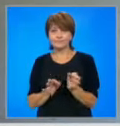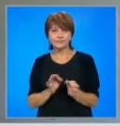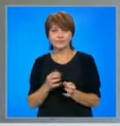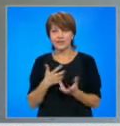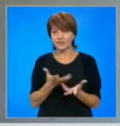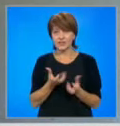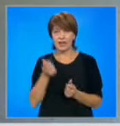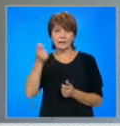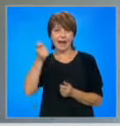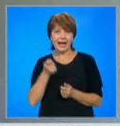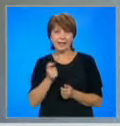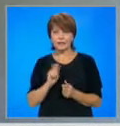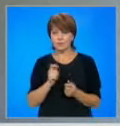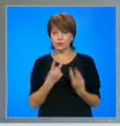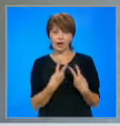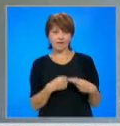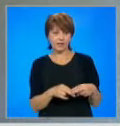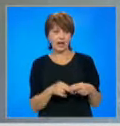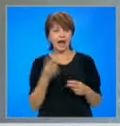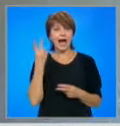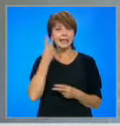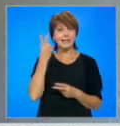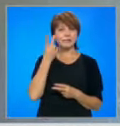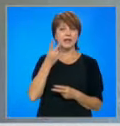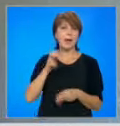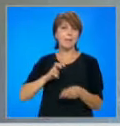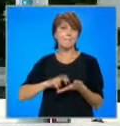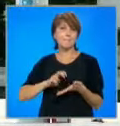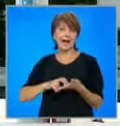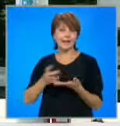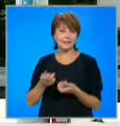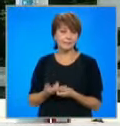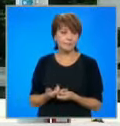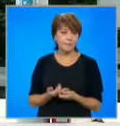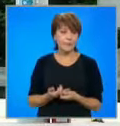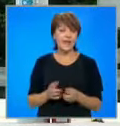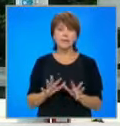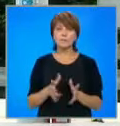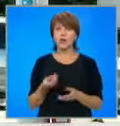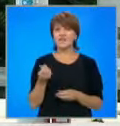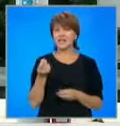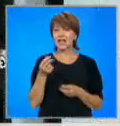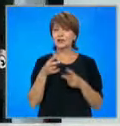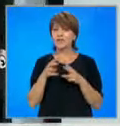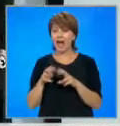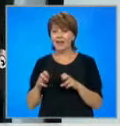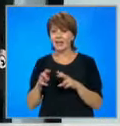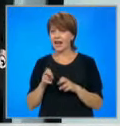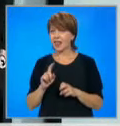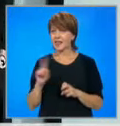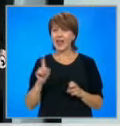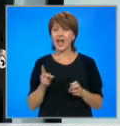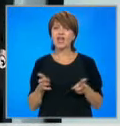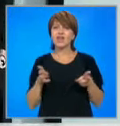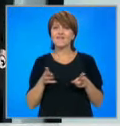кредит, не мога го връщаме. Аз се разбира с банките, аз се разбира с кредиторите. Според финансови анализатори, не толкова инфлацията